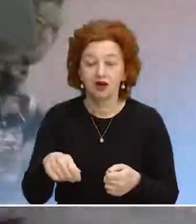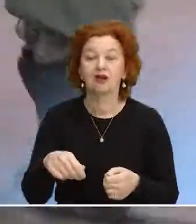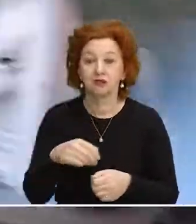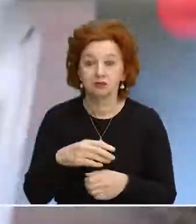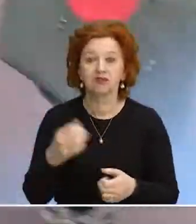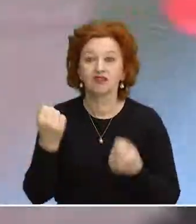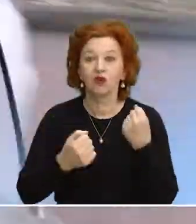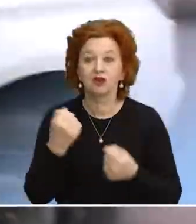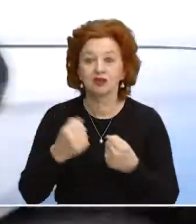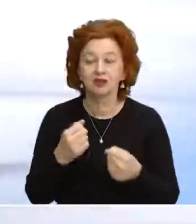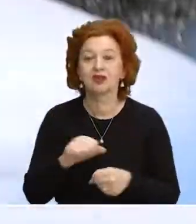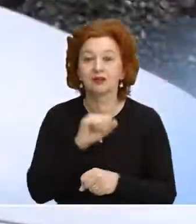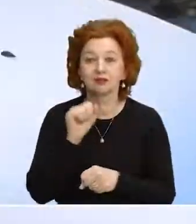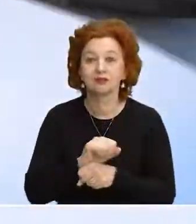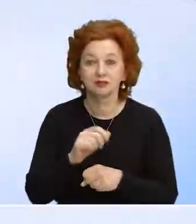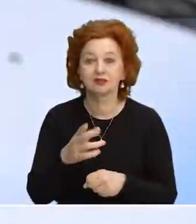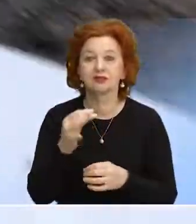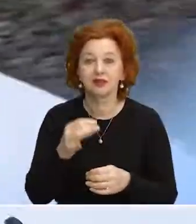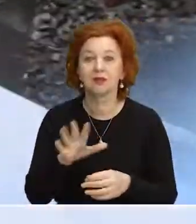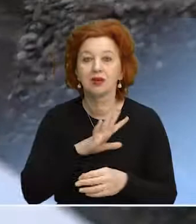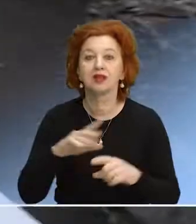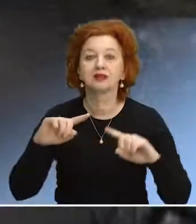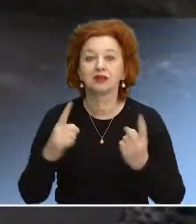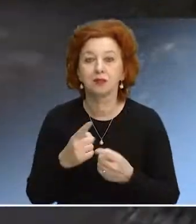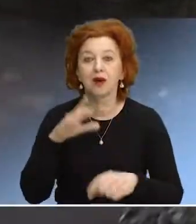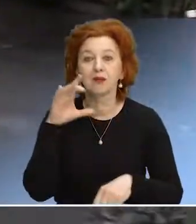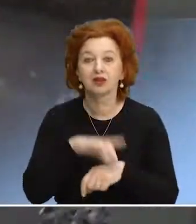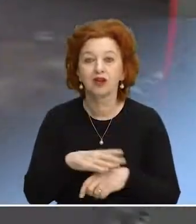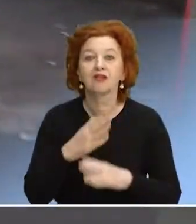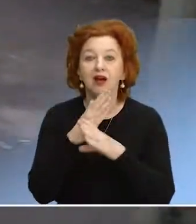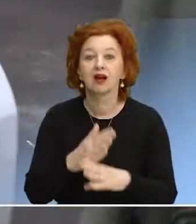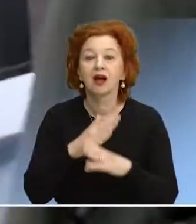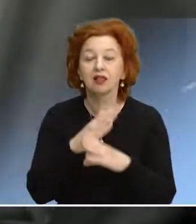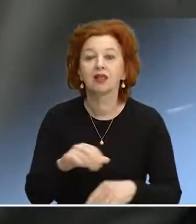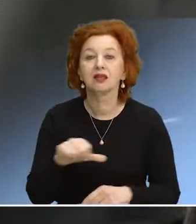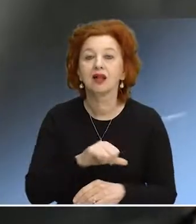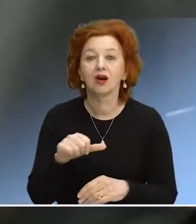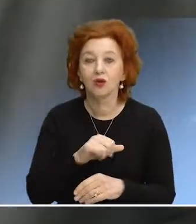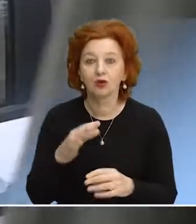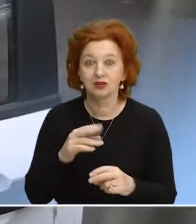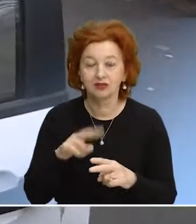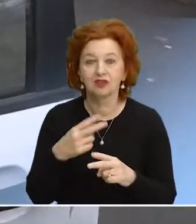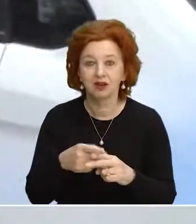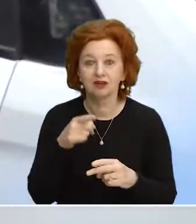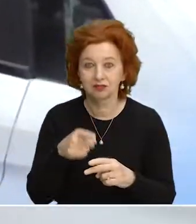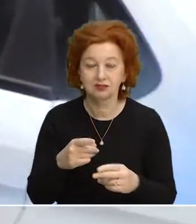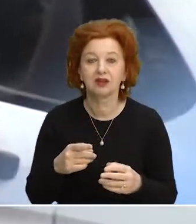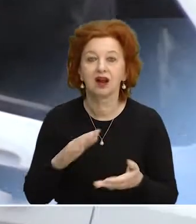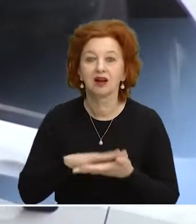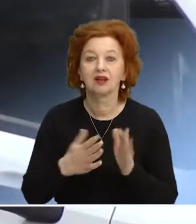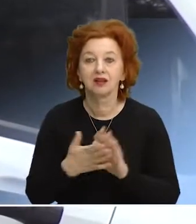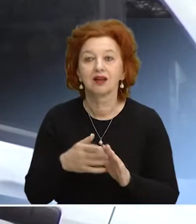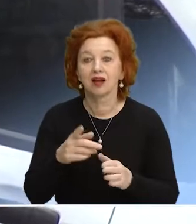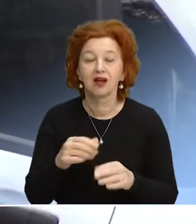проверки документов. Водитель, 31-летний местный житель, был задержан по подозрению в хранении наркотиков. Мужчина, видимо, настолько с